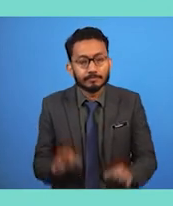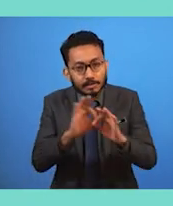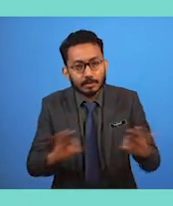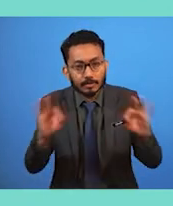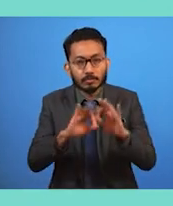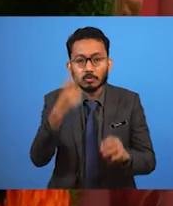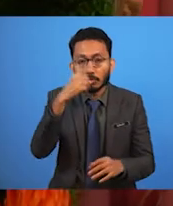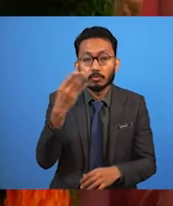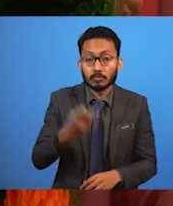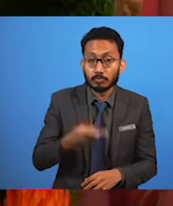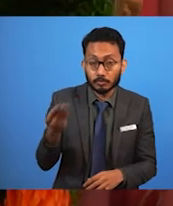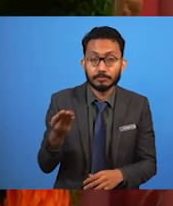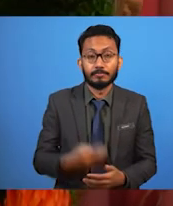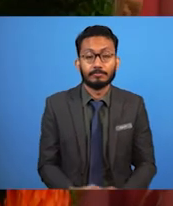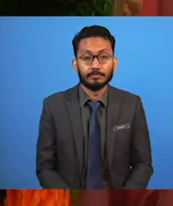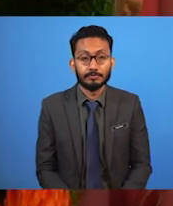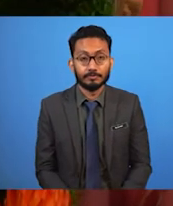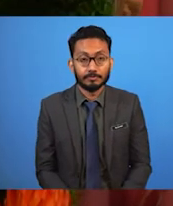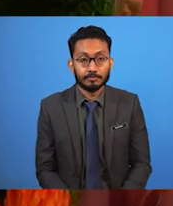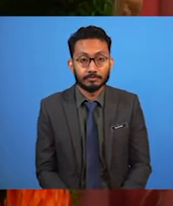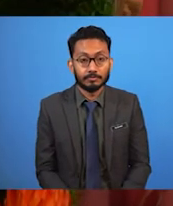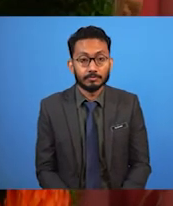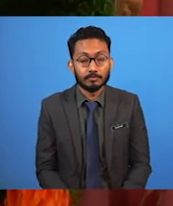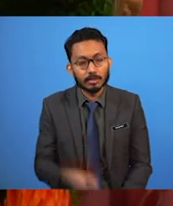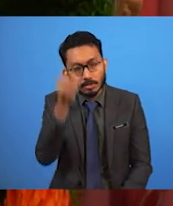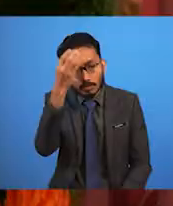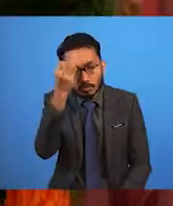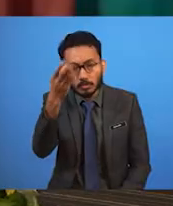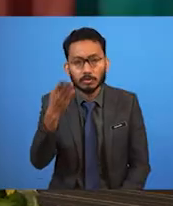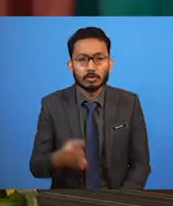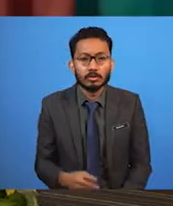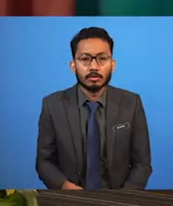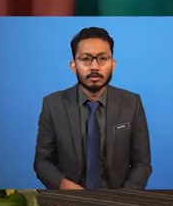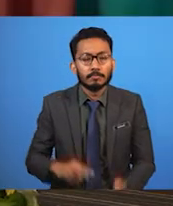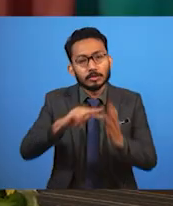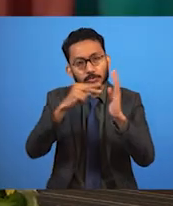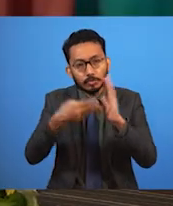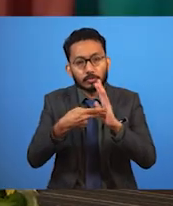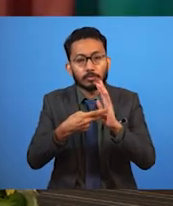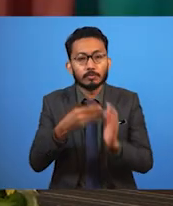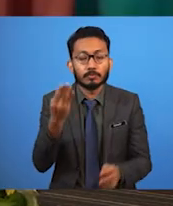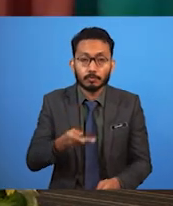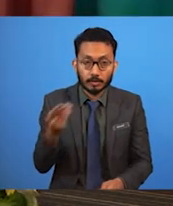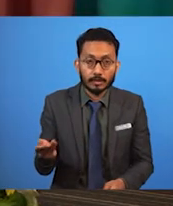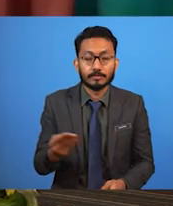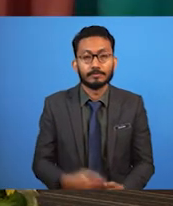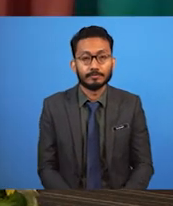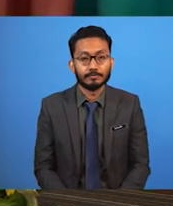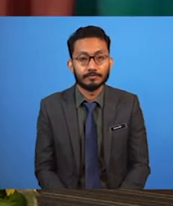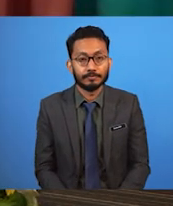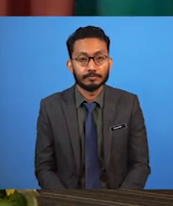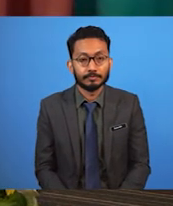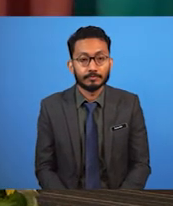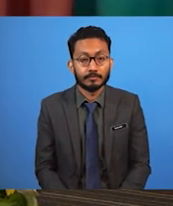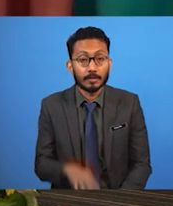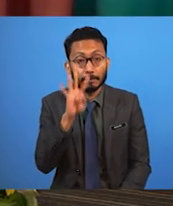kerana ia memberikan gambaran dengan jelas tentang produk tersebut. Pelabelan adalah meliputi kepada